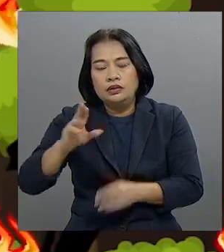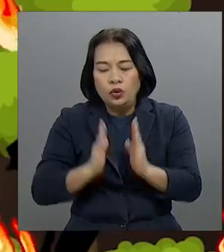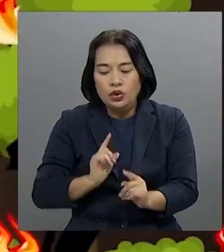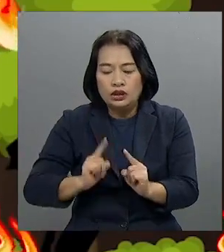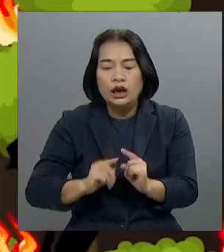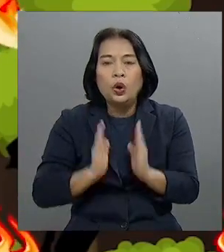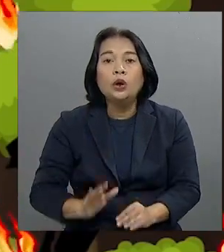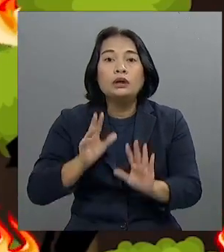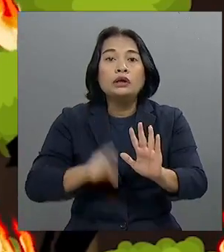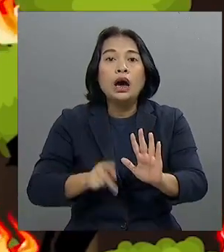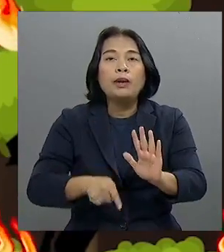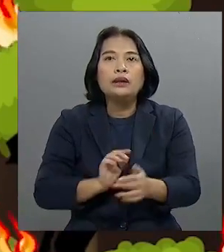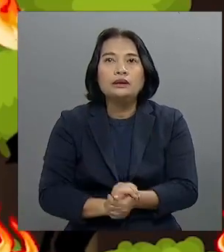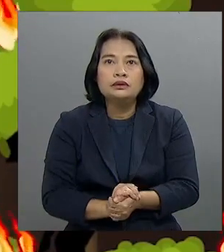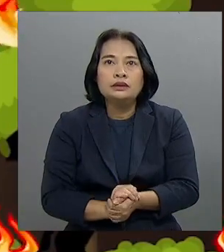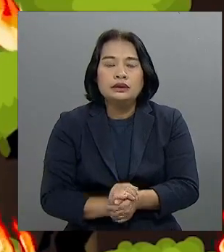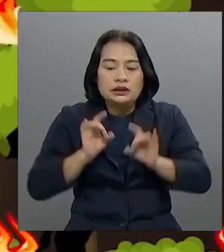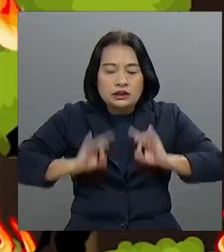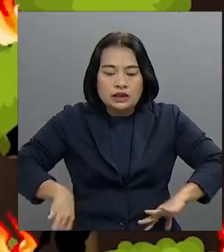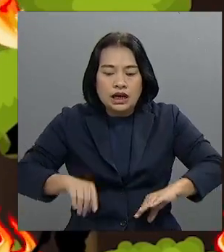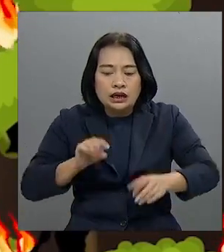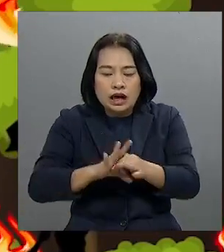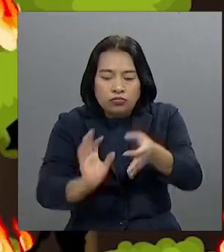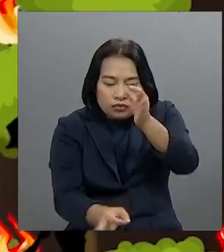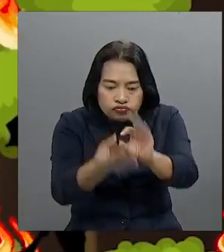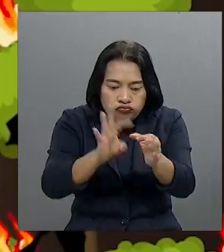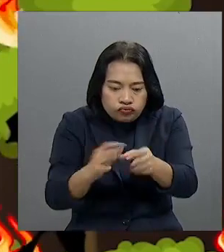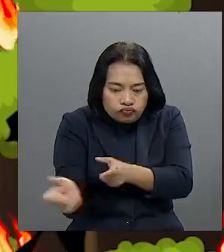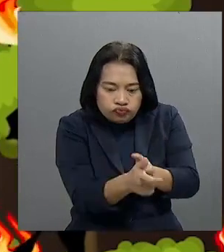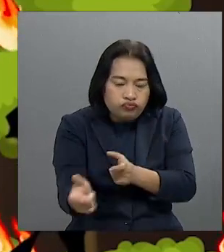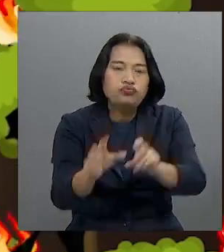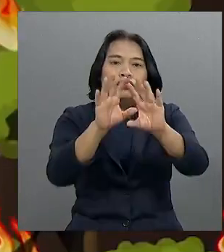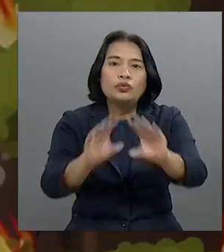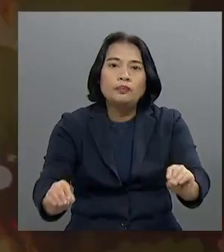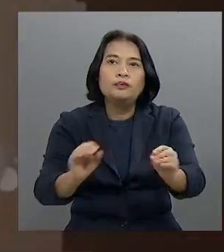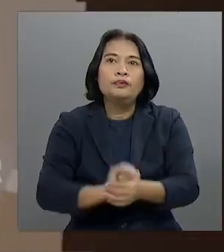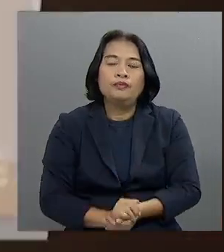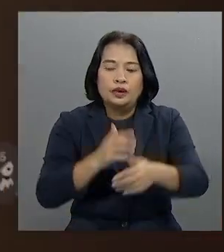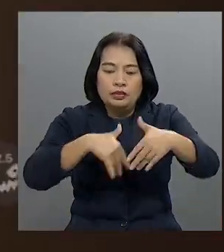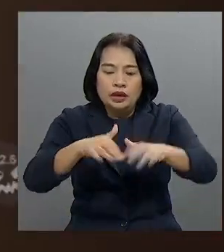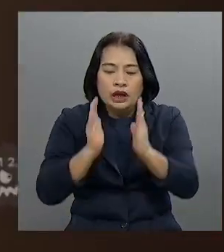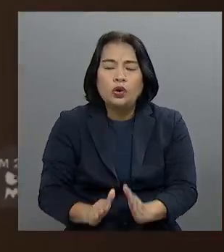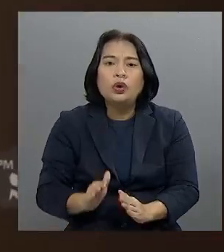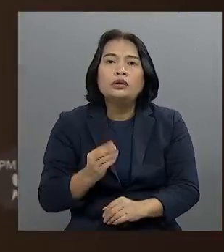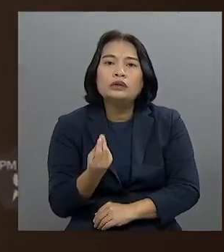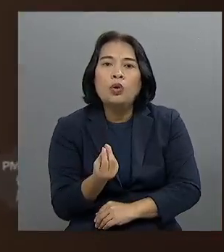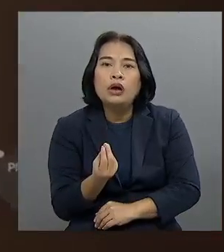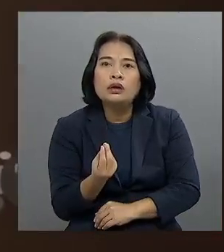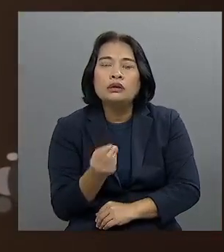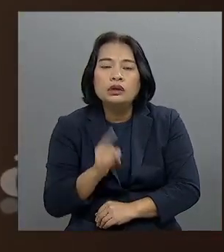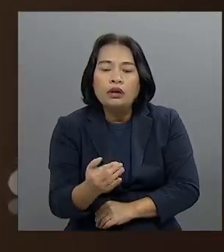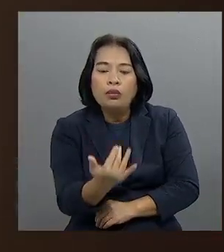000 ลายที่ต้องเสียงอันตรายถึงชีวิเพื่ดับไฟป่าและประชาชนกี่ล้านคนที่ต้องมาสูตรดมควพิษ